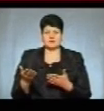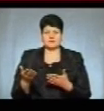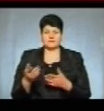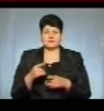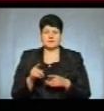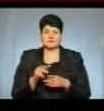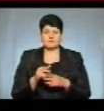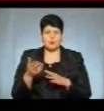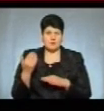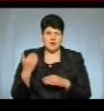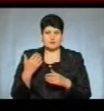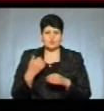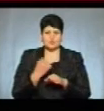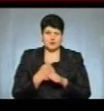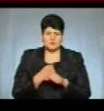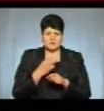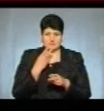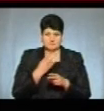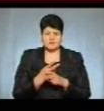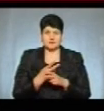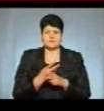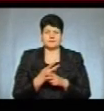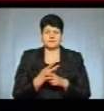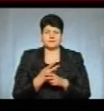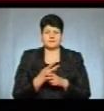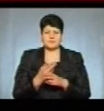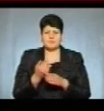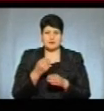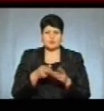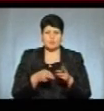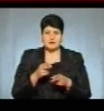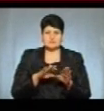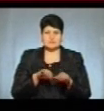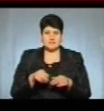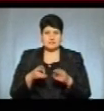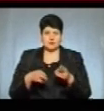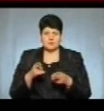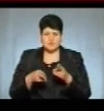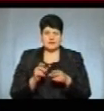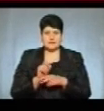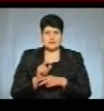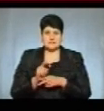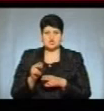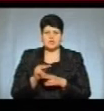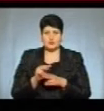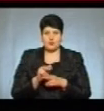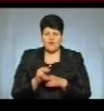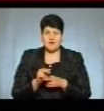що були попередні зроблені, ну, ще тоді, перед операцією, після операції, назначив